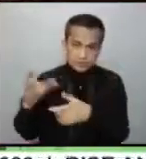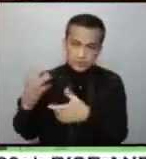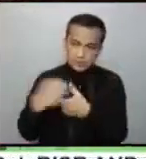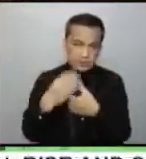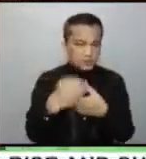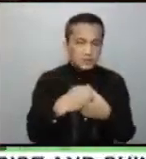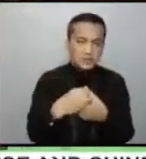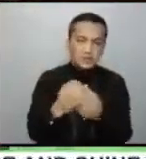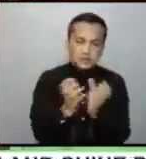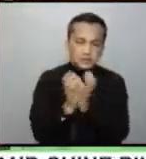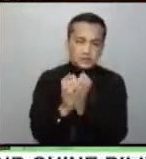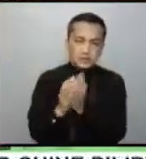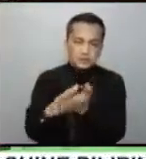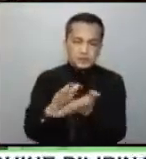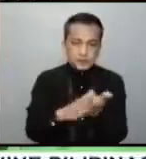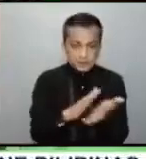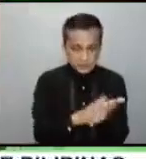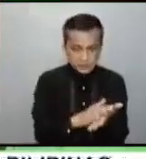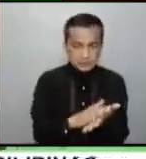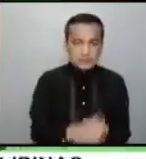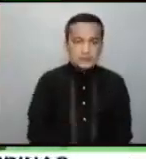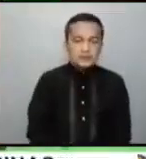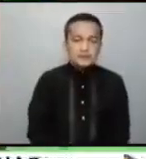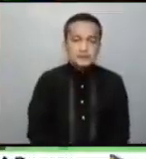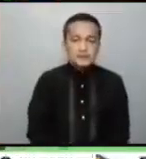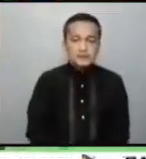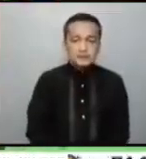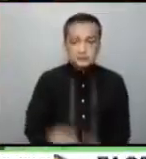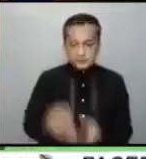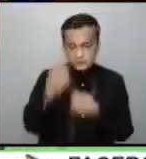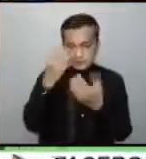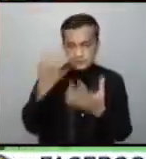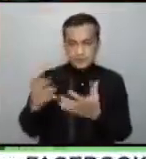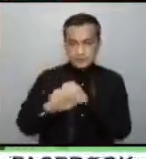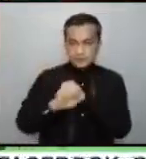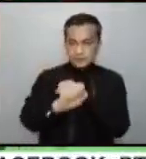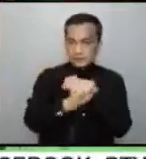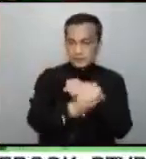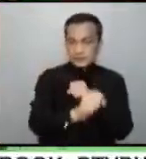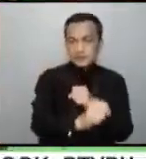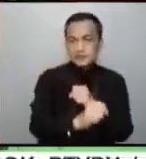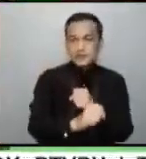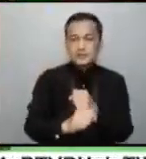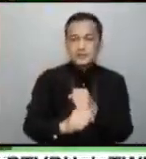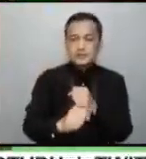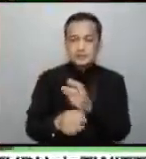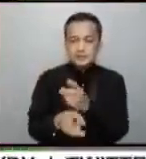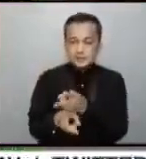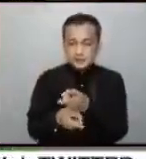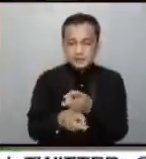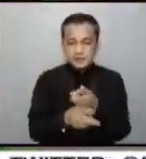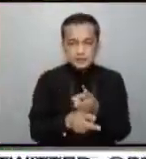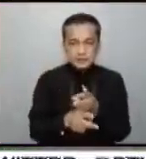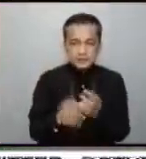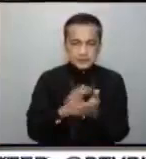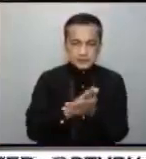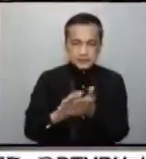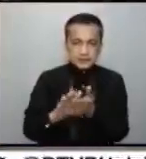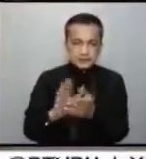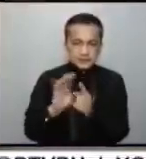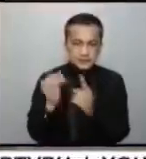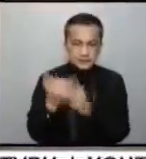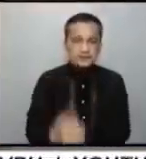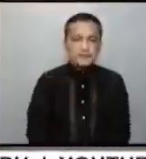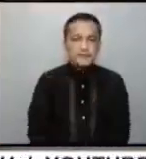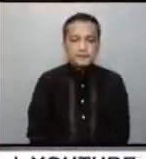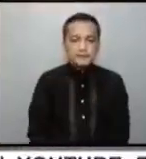clean up, sa information drive, at sa maintenance na rin po ng kalinisan ng barangay. Bahagi din ng